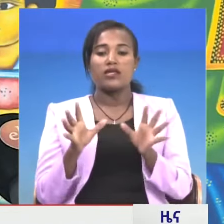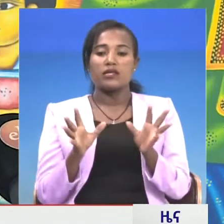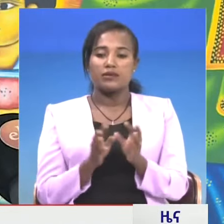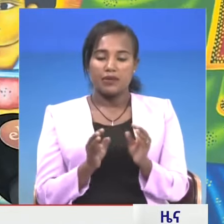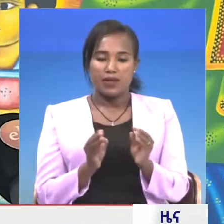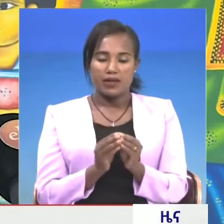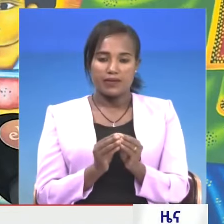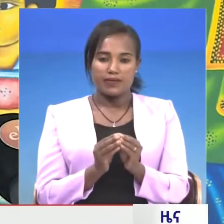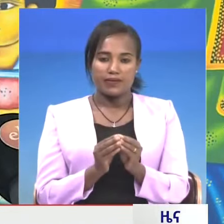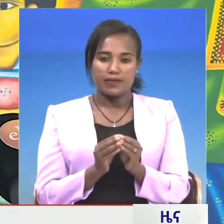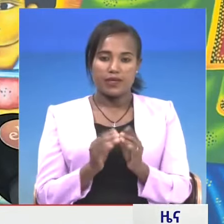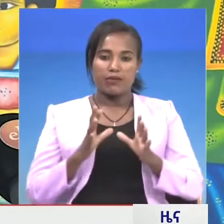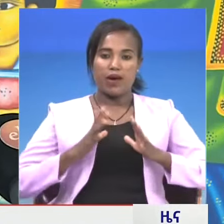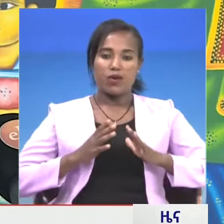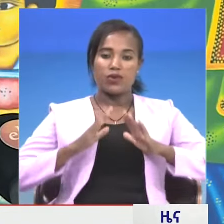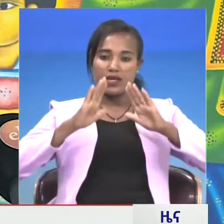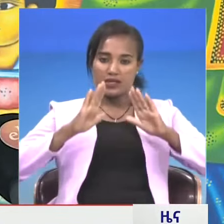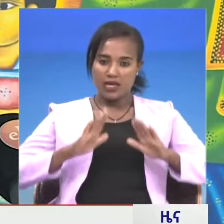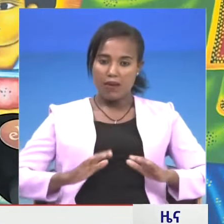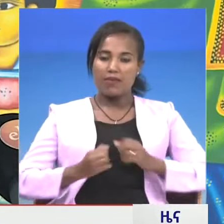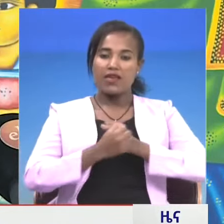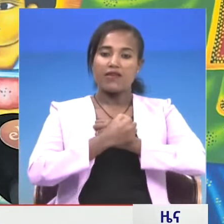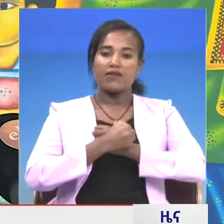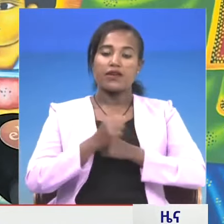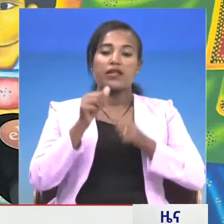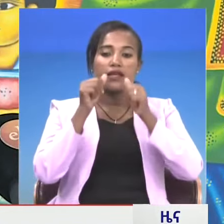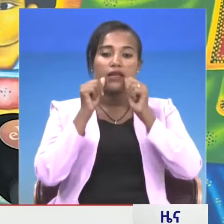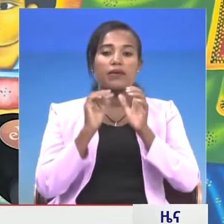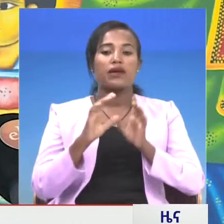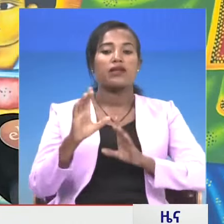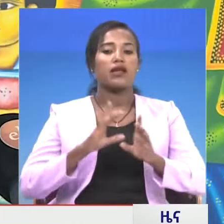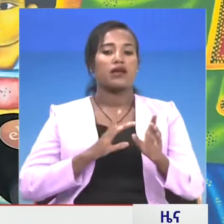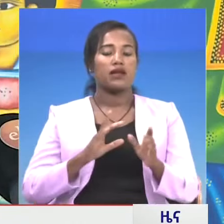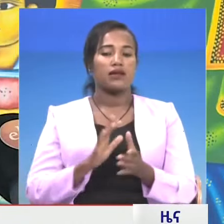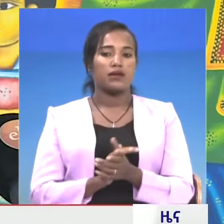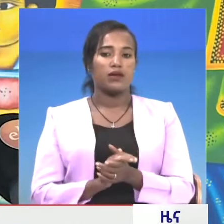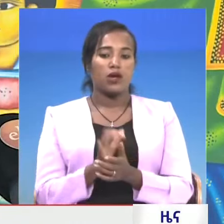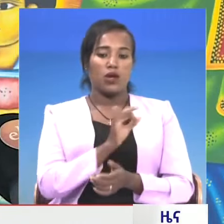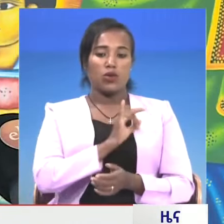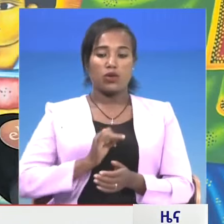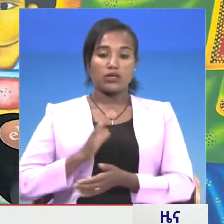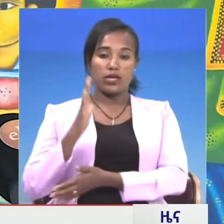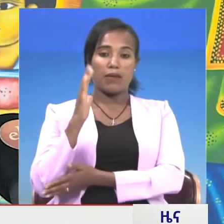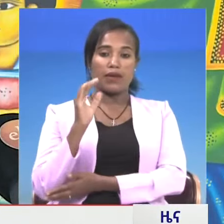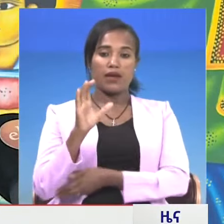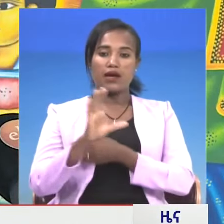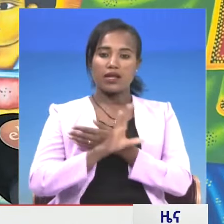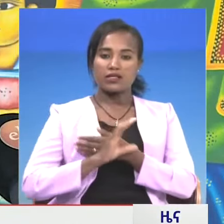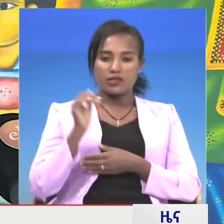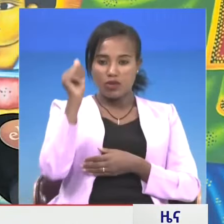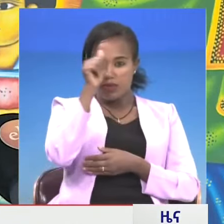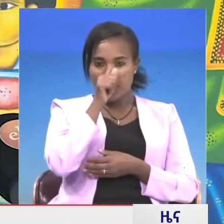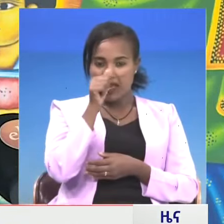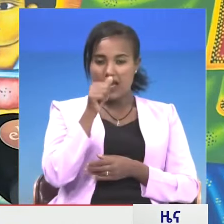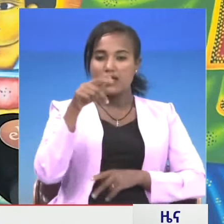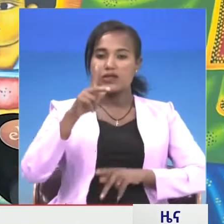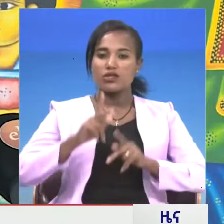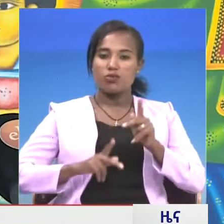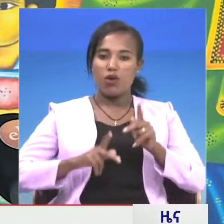ይሰብስብልን። በዓሉን የሰላም የፍቅር የበረከት ያድርግልን። ልዑል እግዚአብሔር ሀገራችንን ኢትዮጵያንና